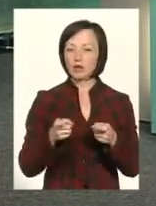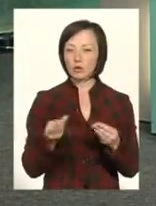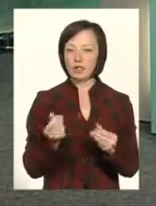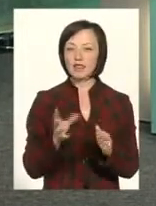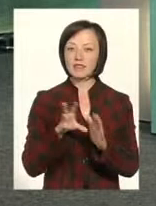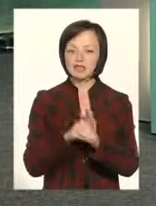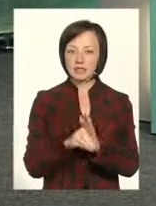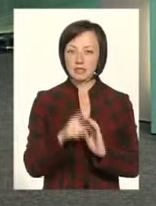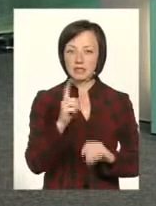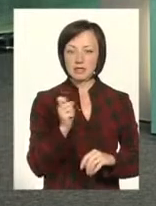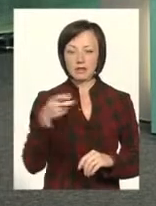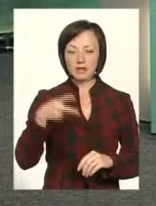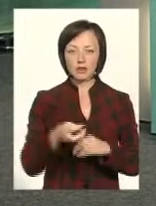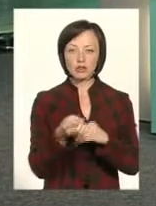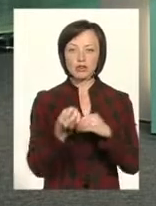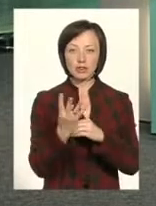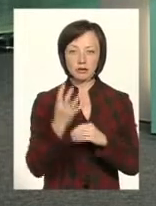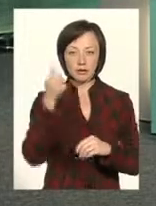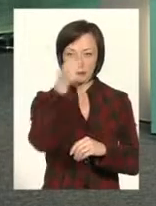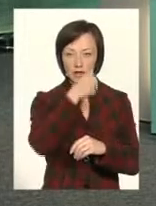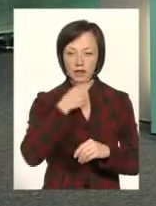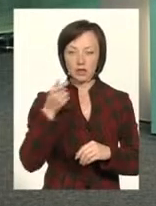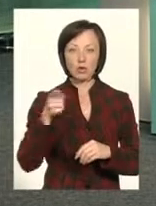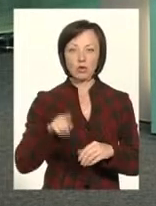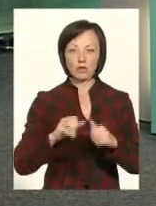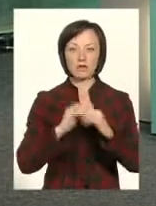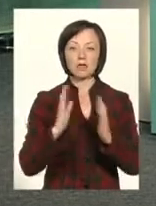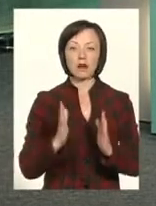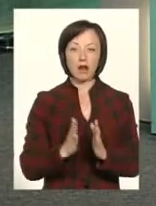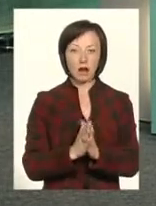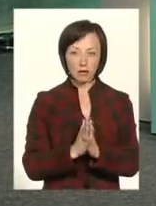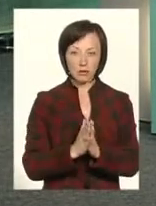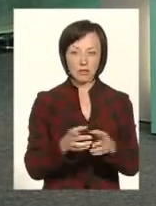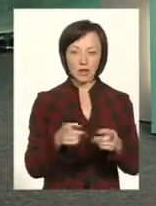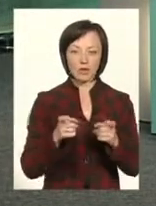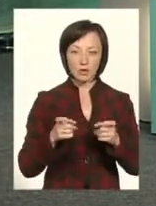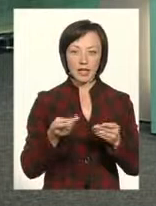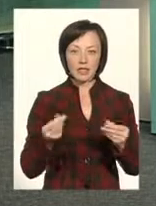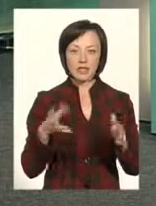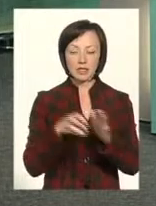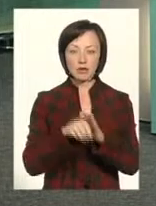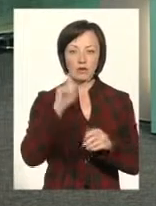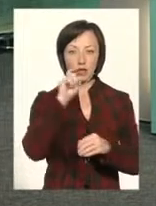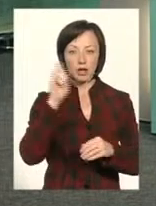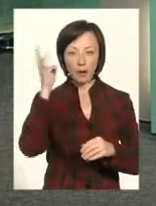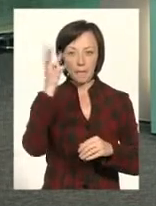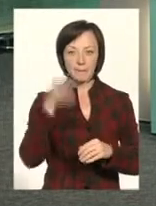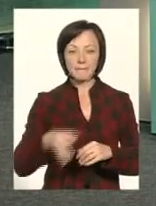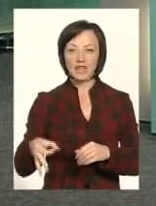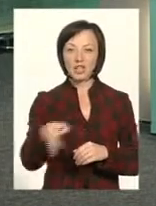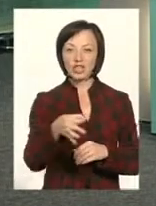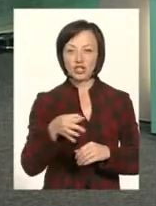інвестиції за 2014 рік, то в загальному обсязі залучених інвестицій по Україні, то Хмельниччина